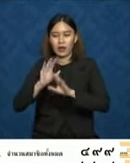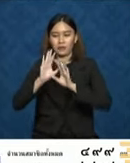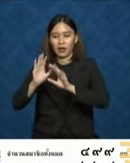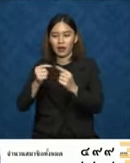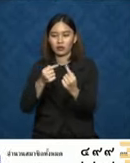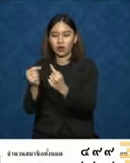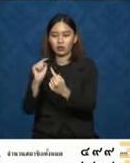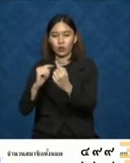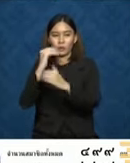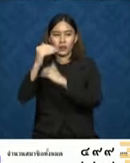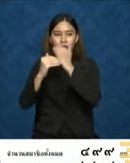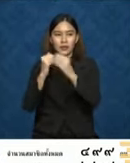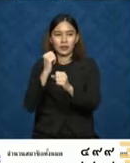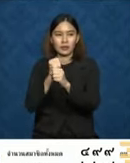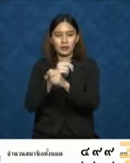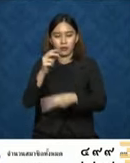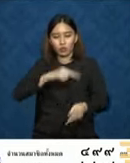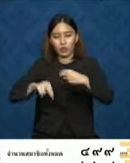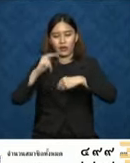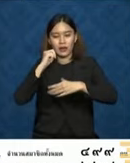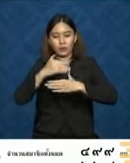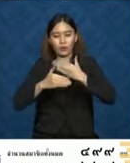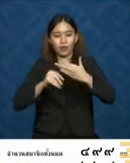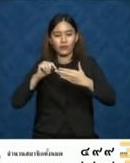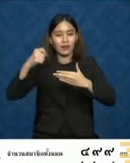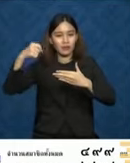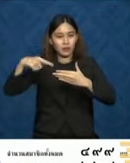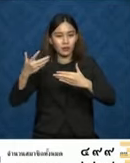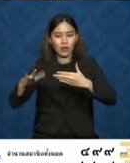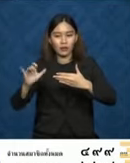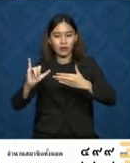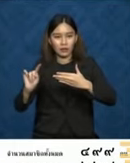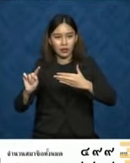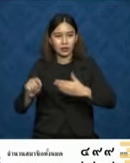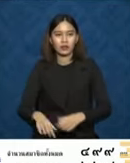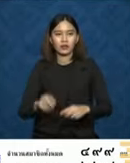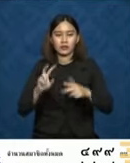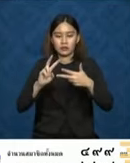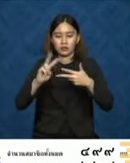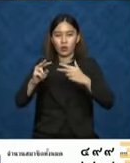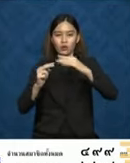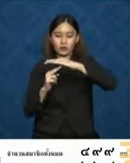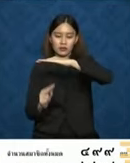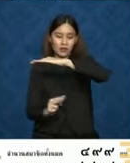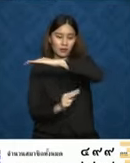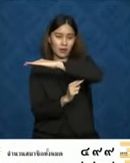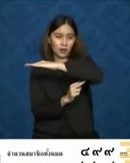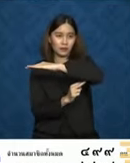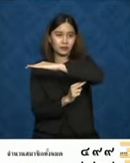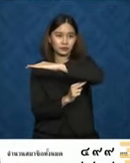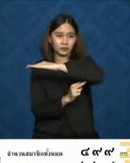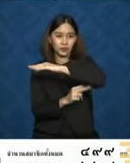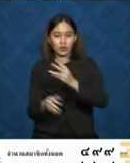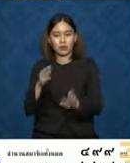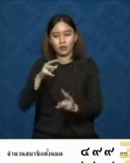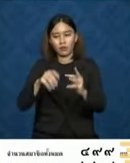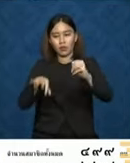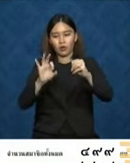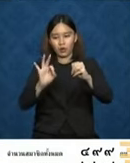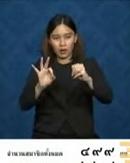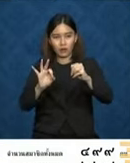ไปถึงความคืบหน้าในการซ่อมแซมฝ่ายด้วยค่ะเรื่องที่ 2ค่ะสะพานข้ามแม่น้ำแม่ยาวบ้านทุ่งขามใต้หมู่ 9